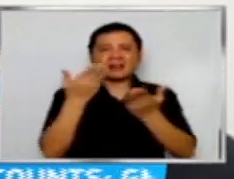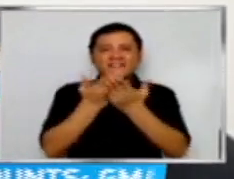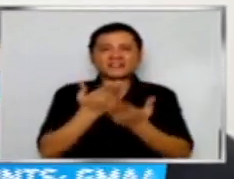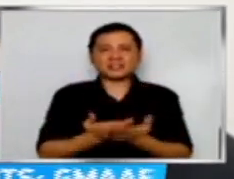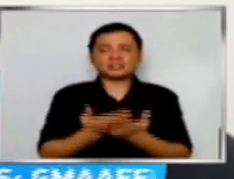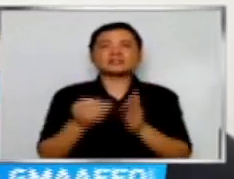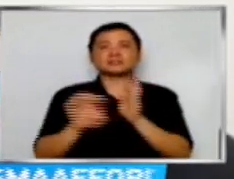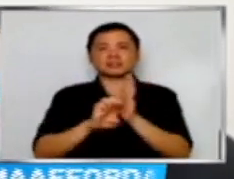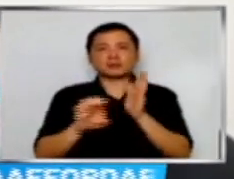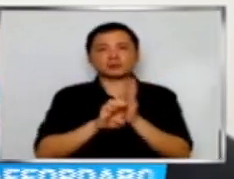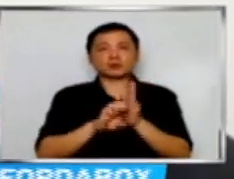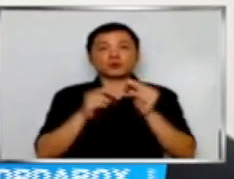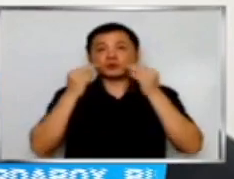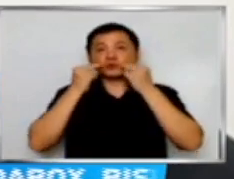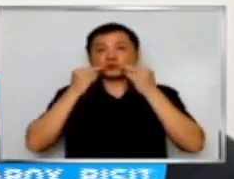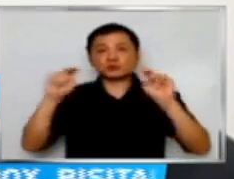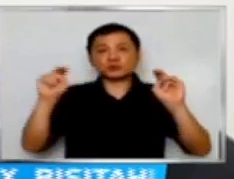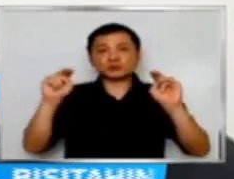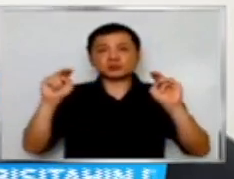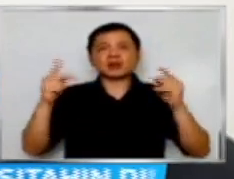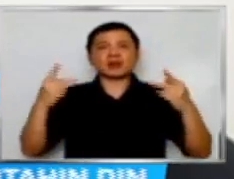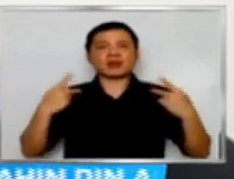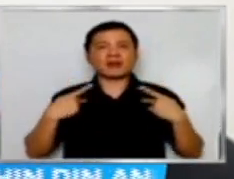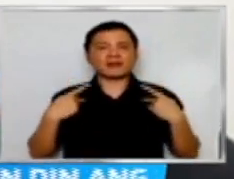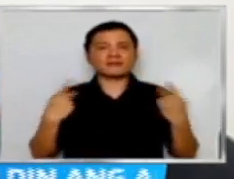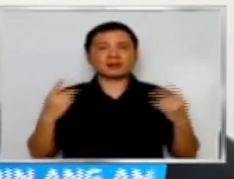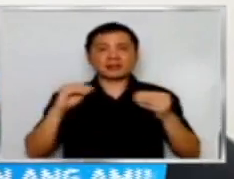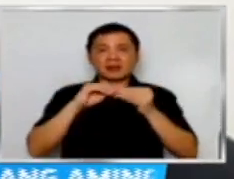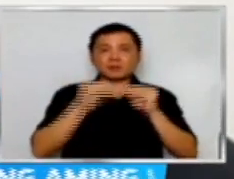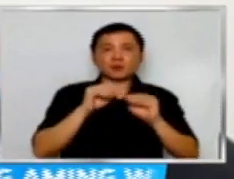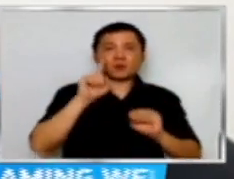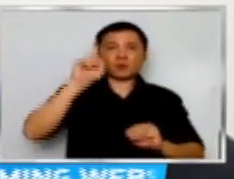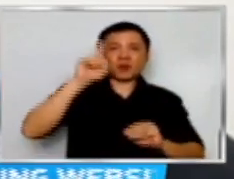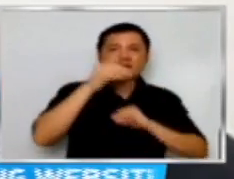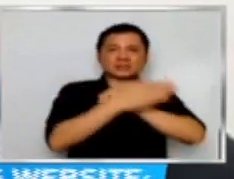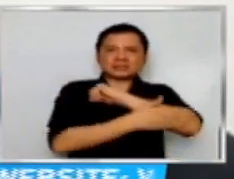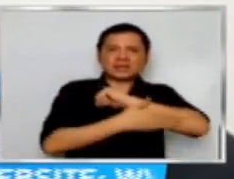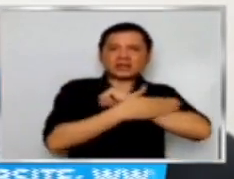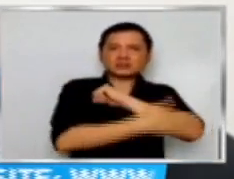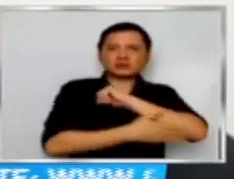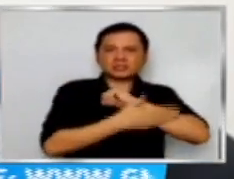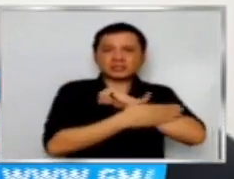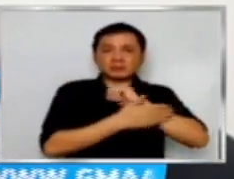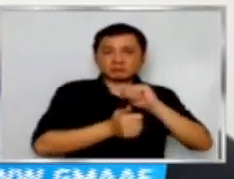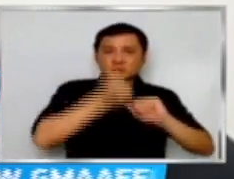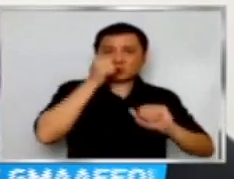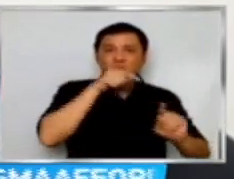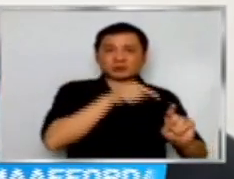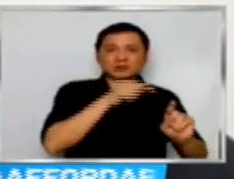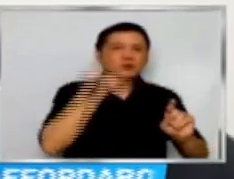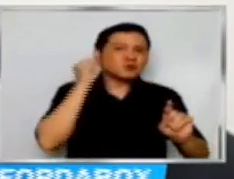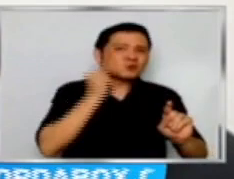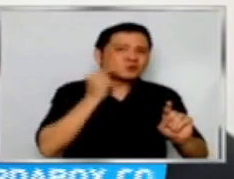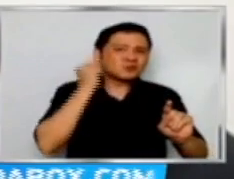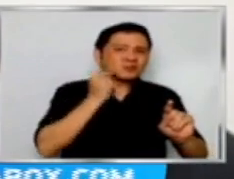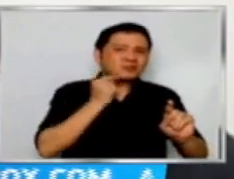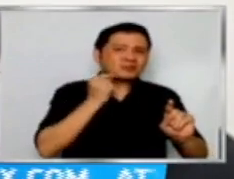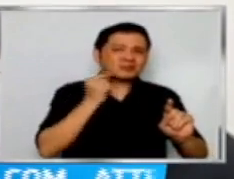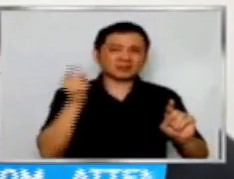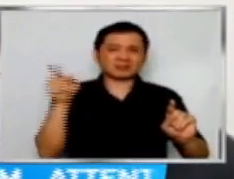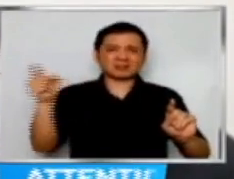ang number one ngayon sa most vaccinated na countries. So sana